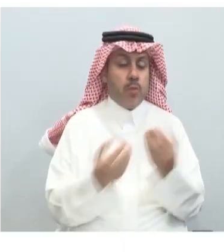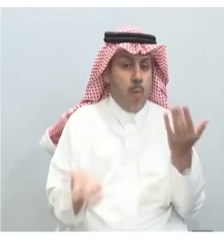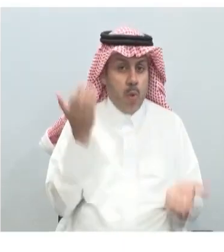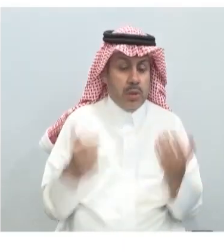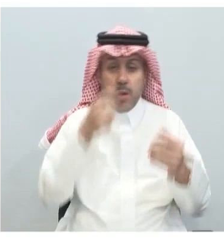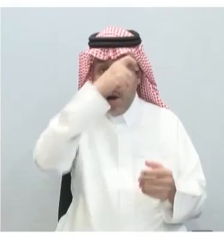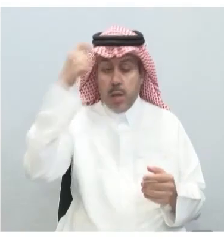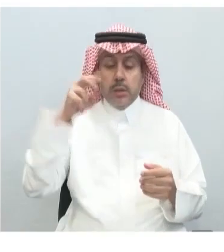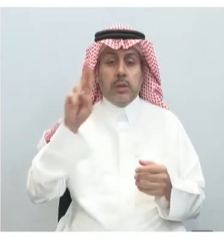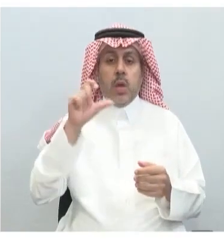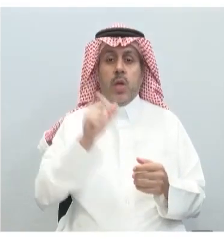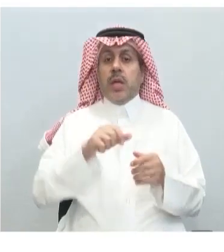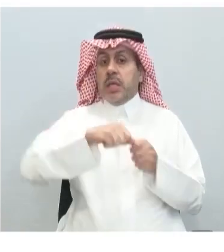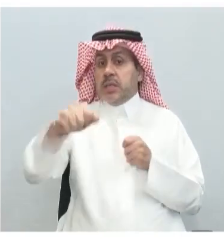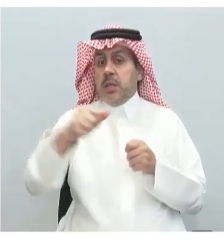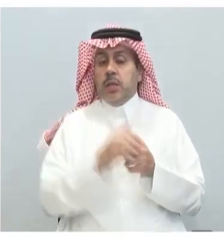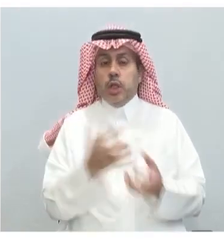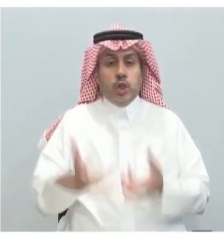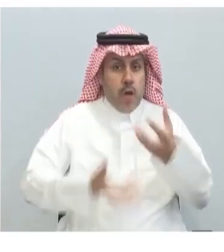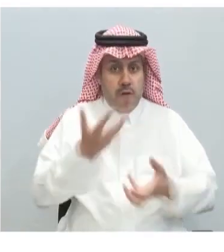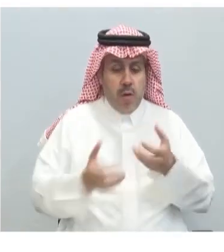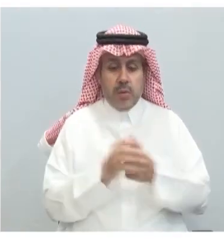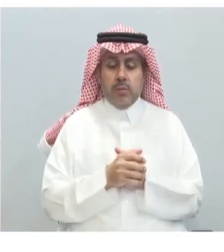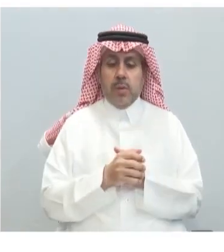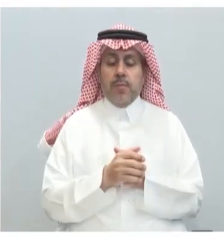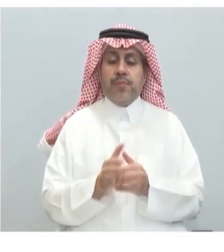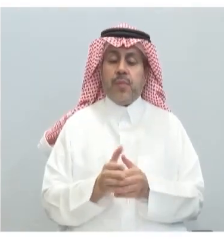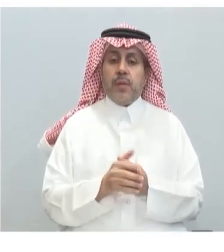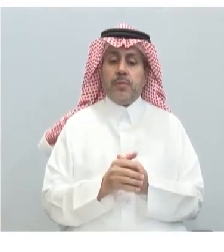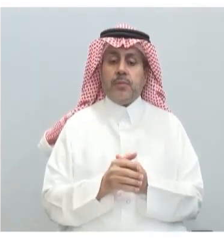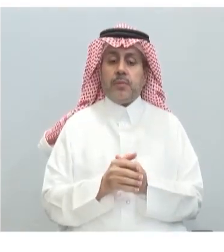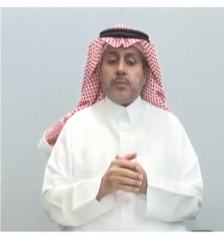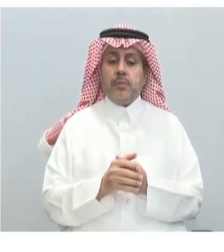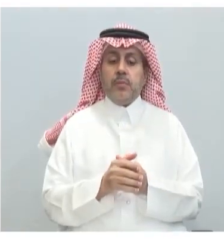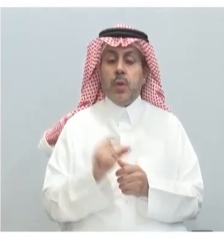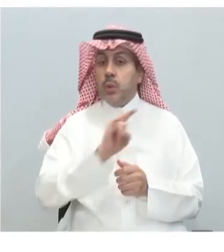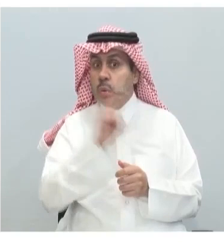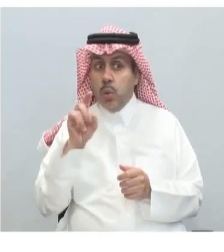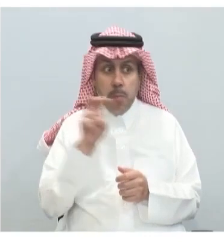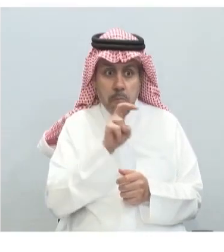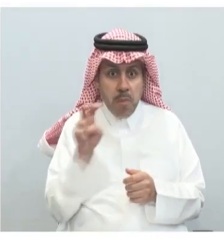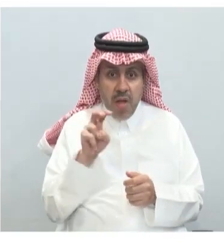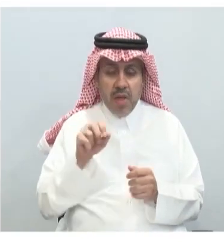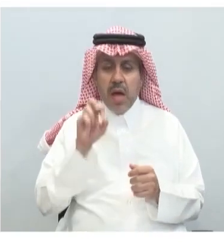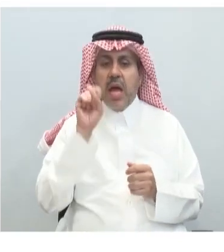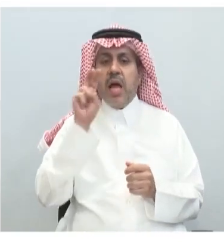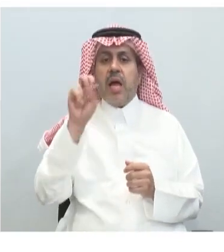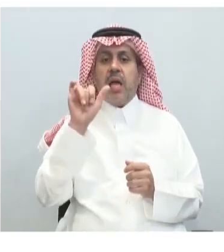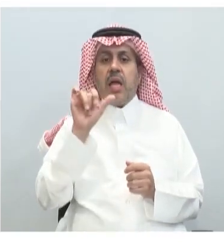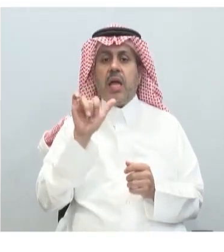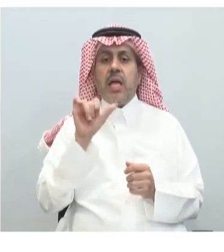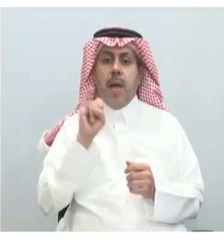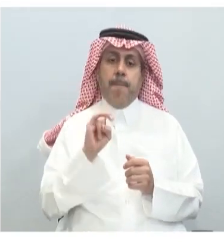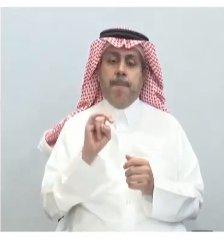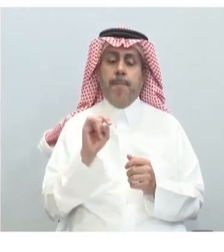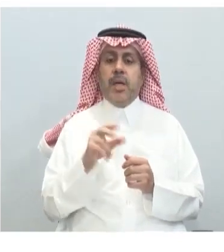التكوين القياسيه يعطي كل من التفاعلات الاتيه لاحظ دون البحث عن قيم هنا العكس دون البحث عن